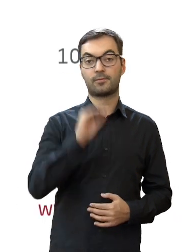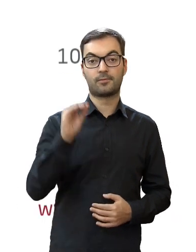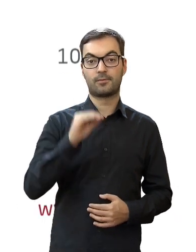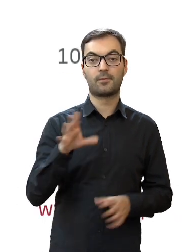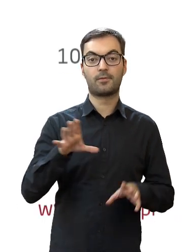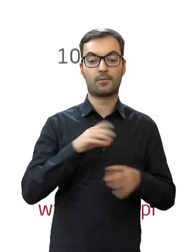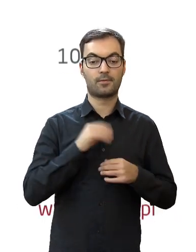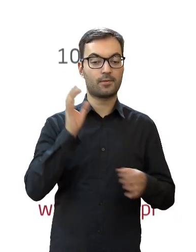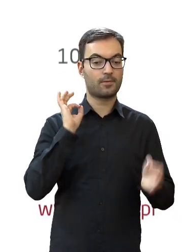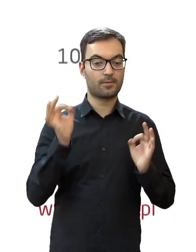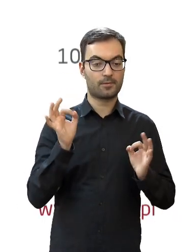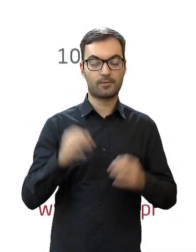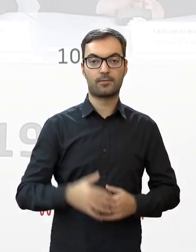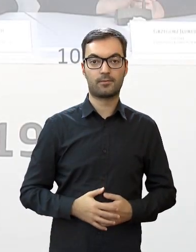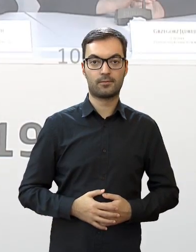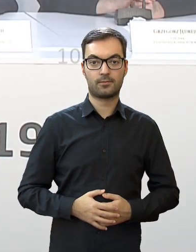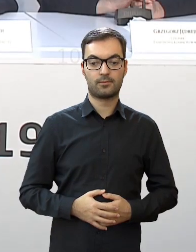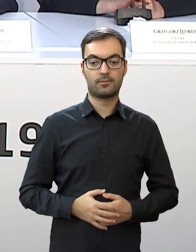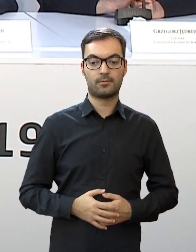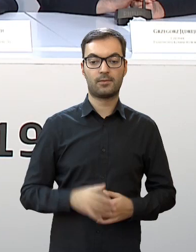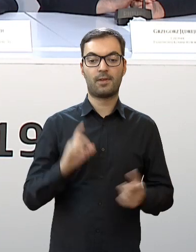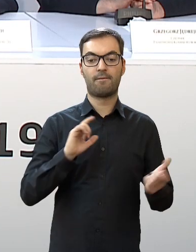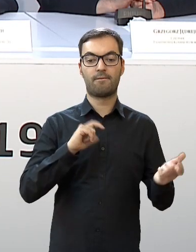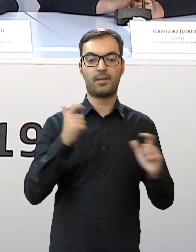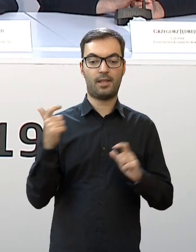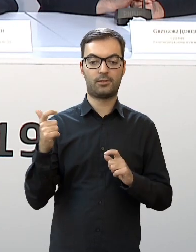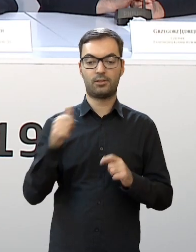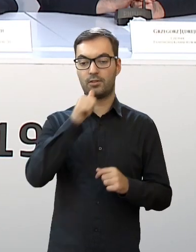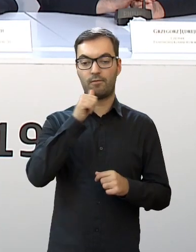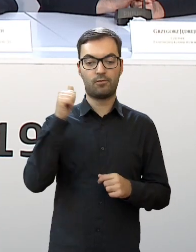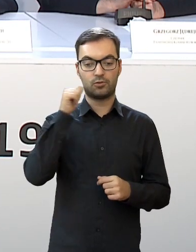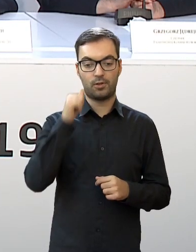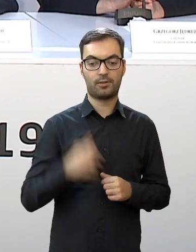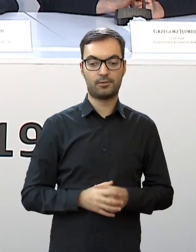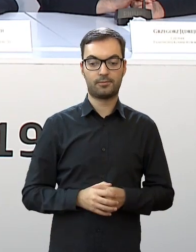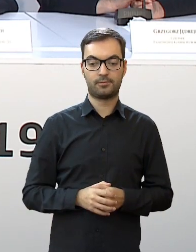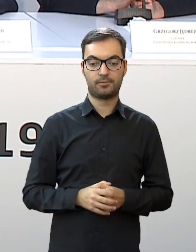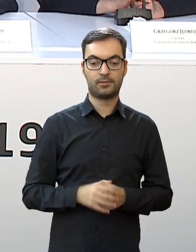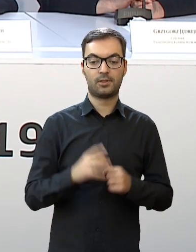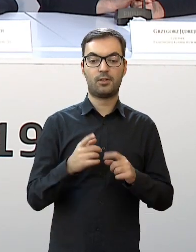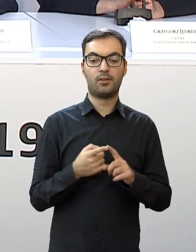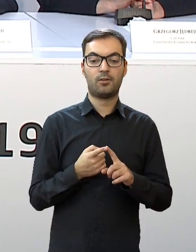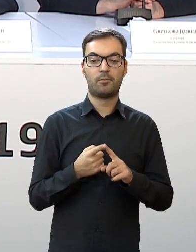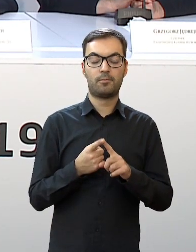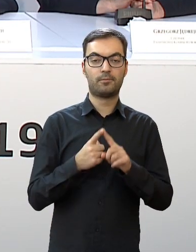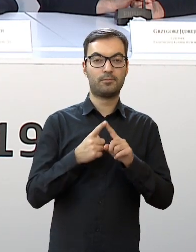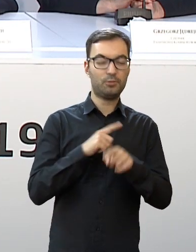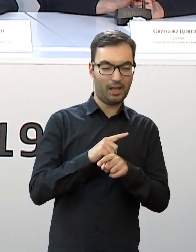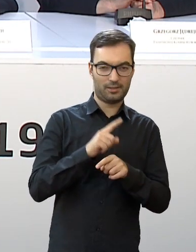informacje ze zdarzeń, które miały miejsce w dniu wczorajszym, tuż przed godziną 21,